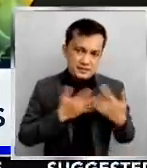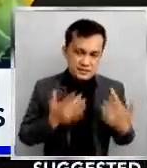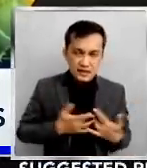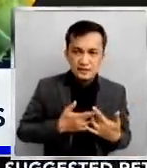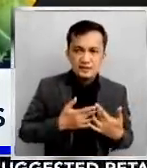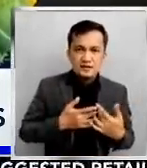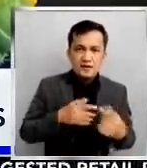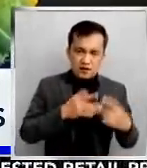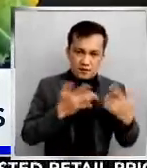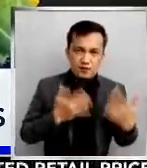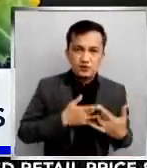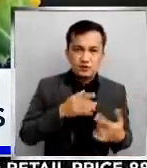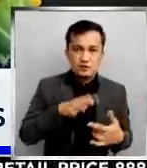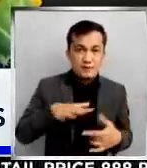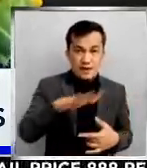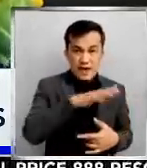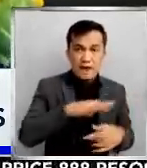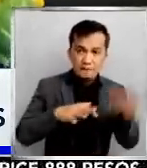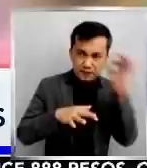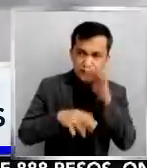Pilipino, ikaw ang panalo.